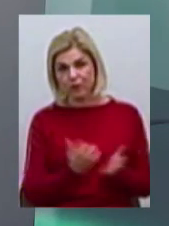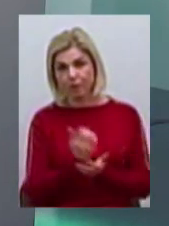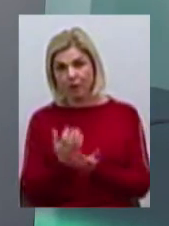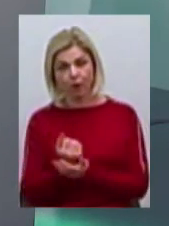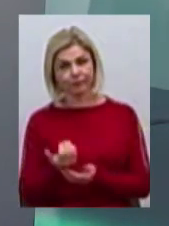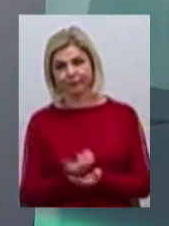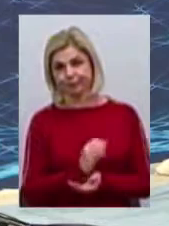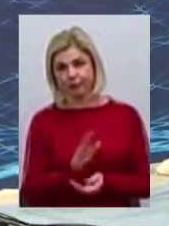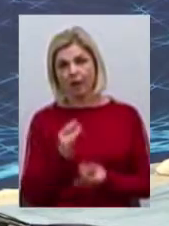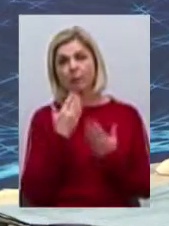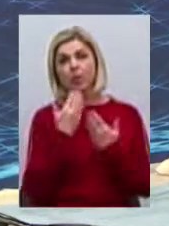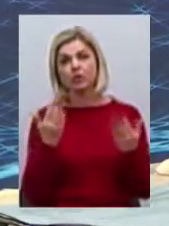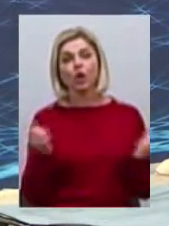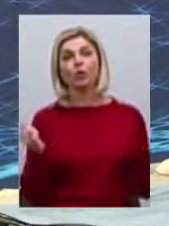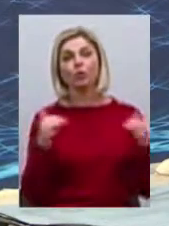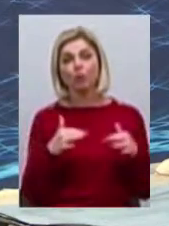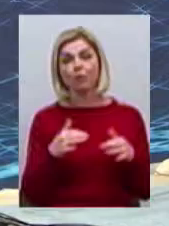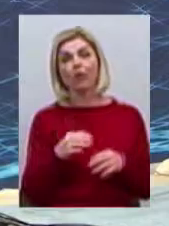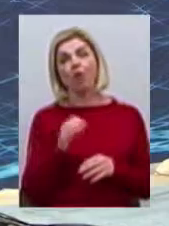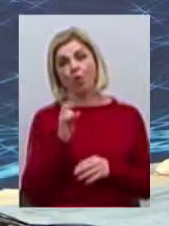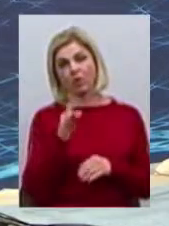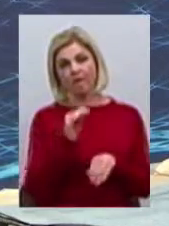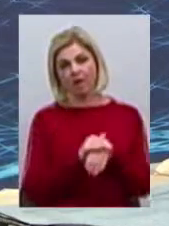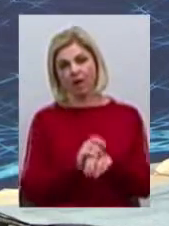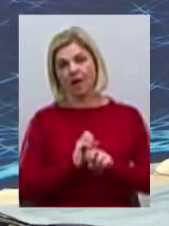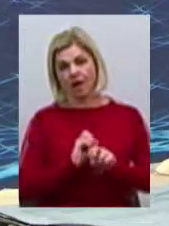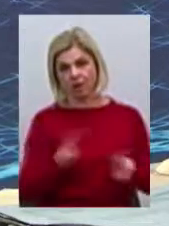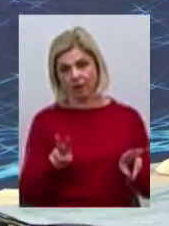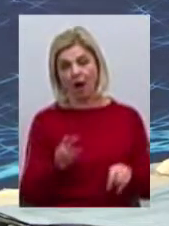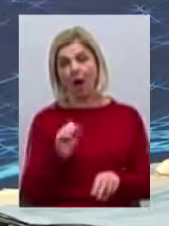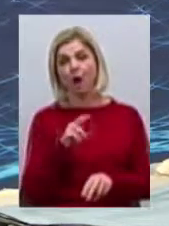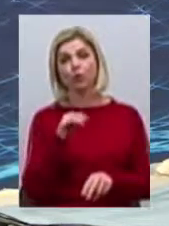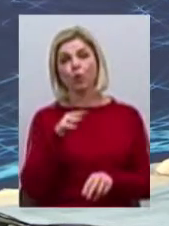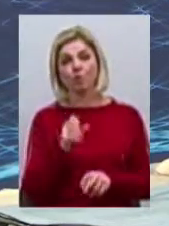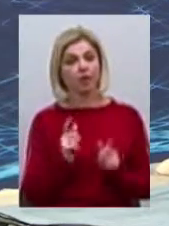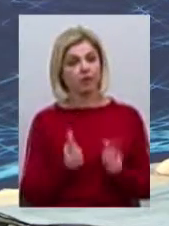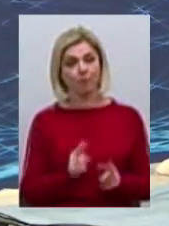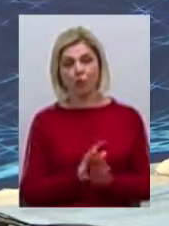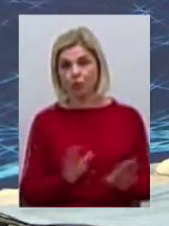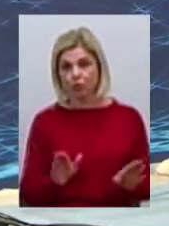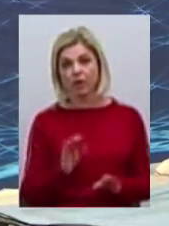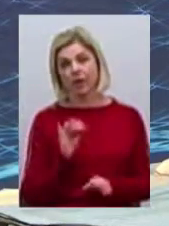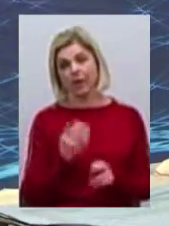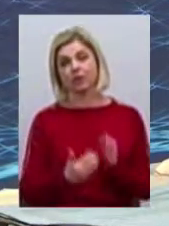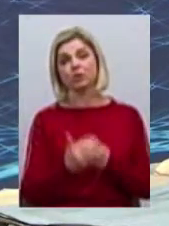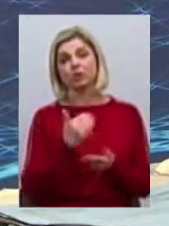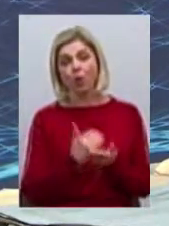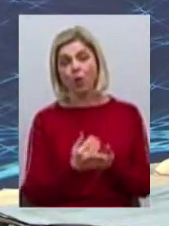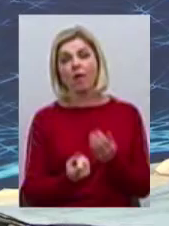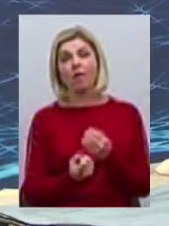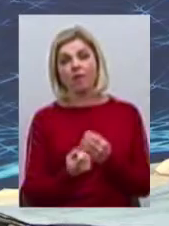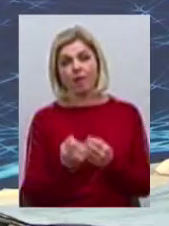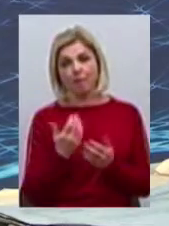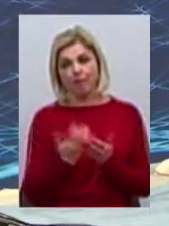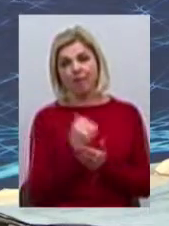останню думу 4-го скликання він фактично розганяє. А дума з цим не погоджується. І з цього виходить